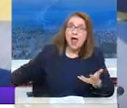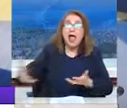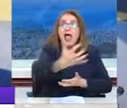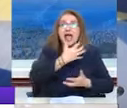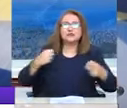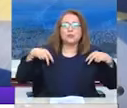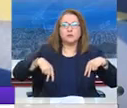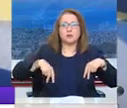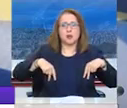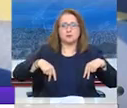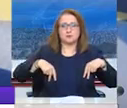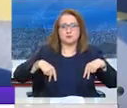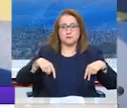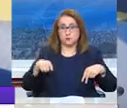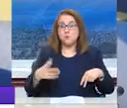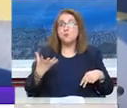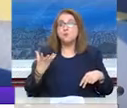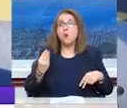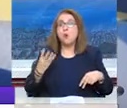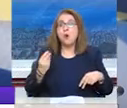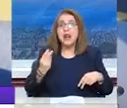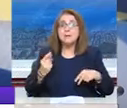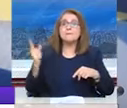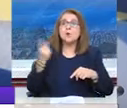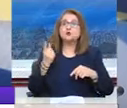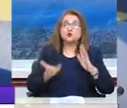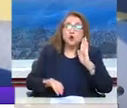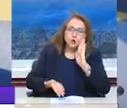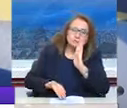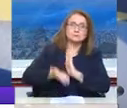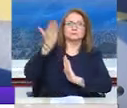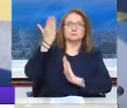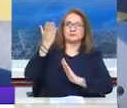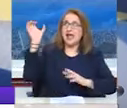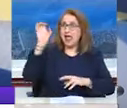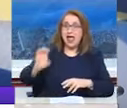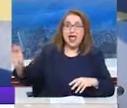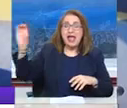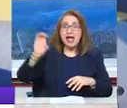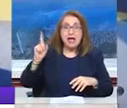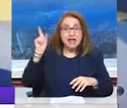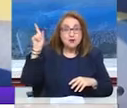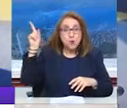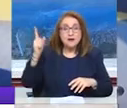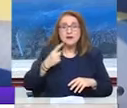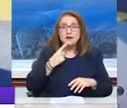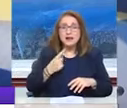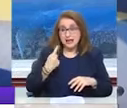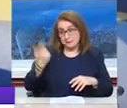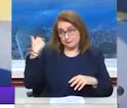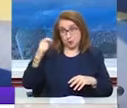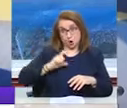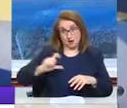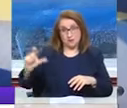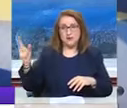πολύ υψηλότερο από τον μέσο ευρωπαϊκό όρο που σύμφωνα με την Ευρωπαϊκή Επιτροπή ήταν την προηγούμενη